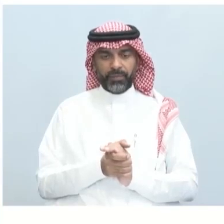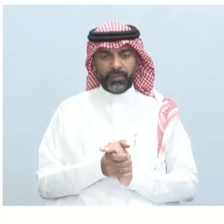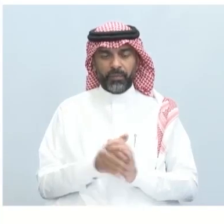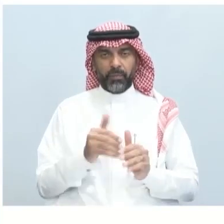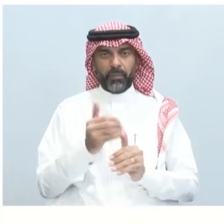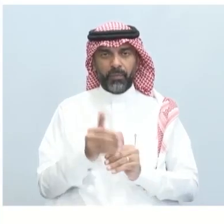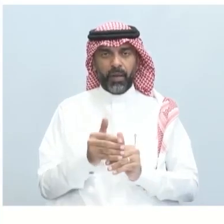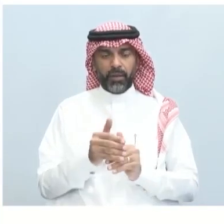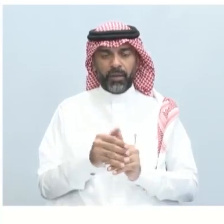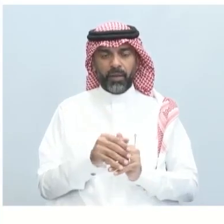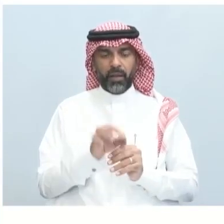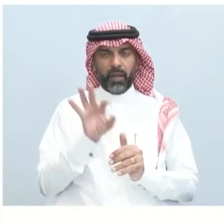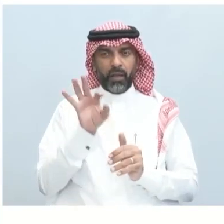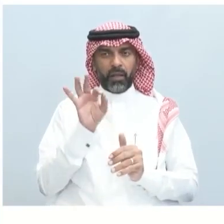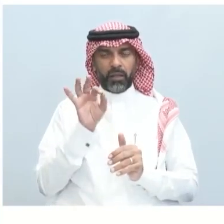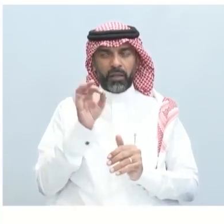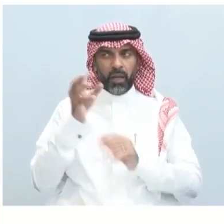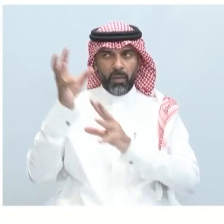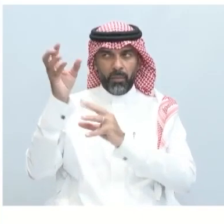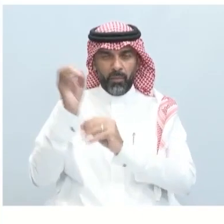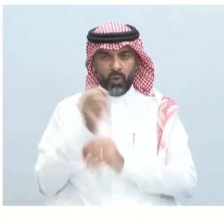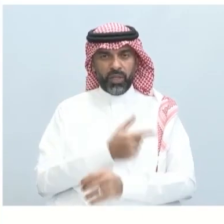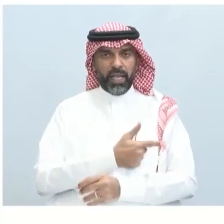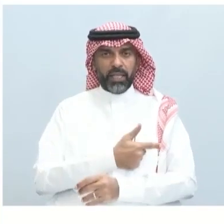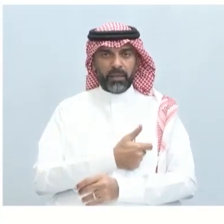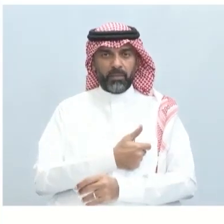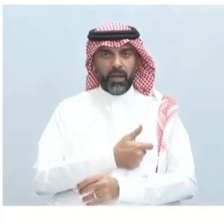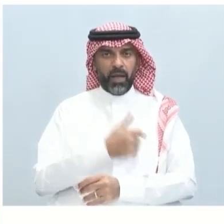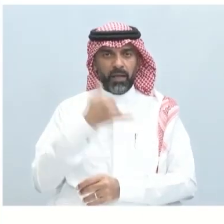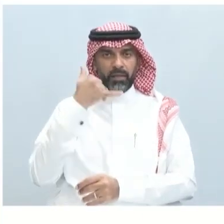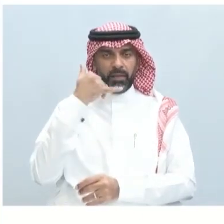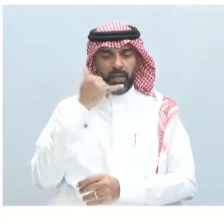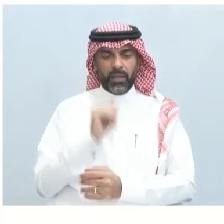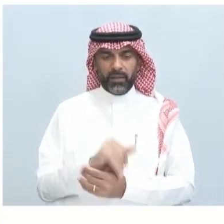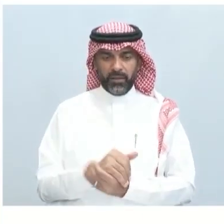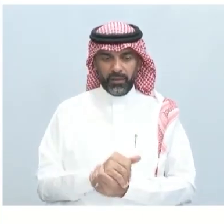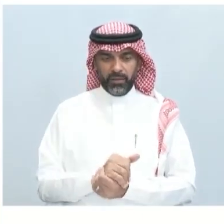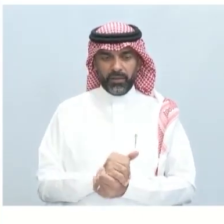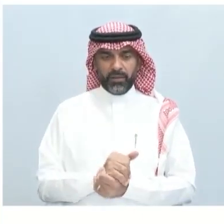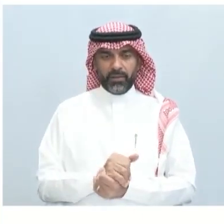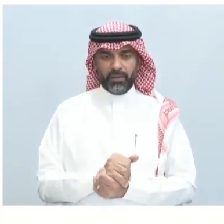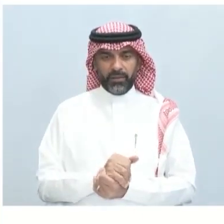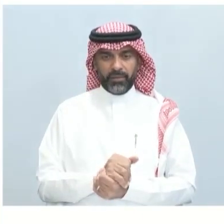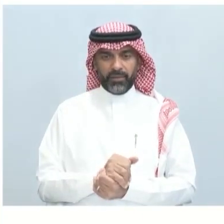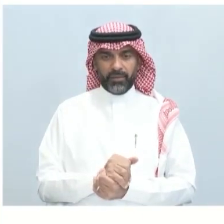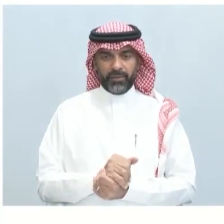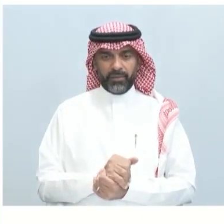بعد ذلك نقوم باختيار Import Content أو إضافة جهات الاتصال، استيراد جهات الاتصال.